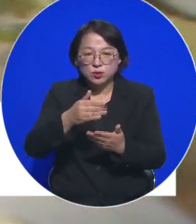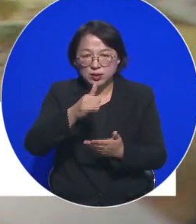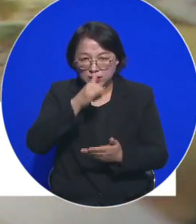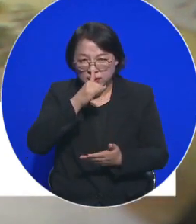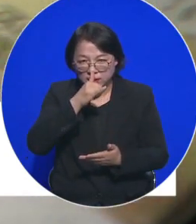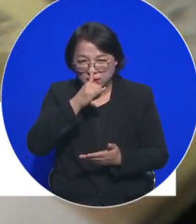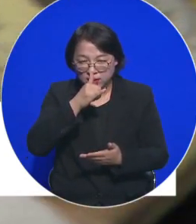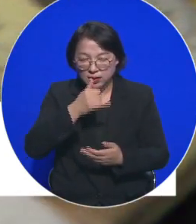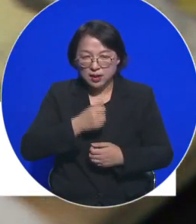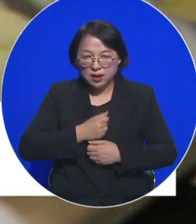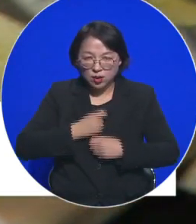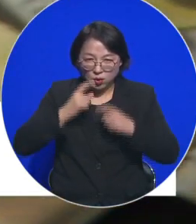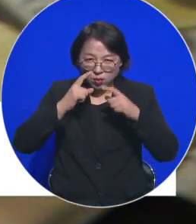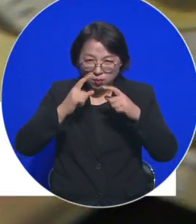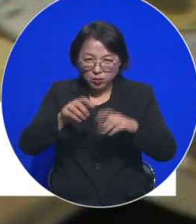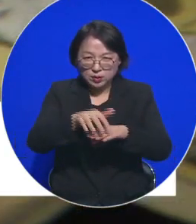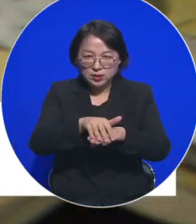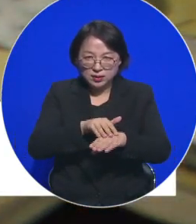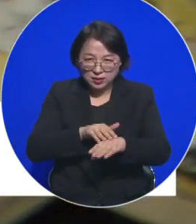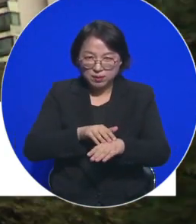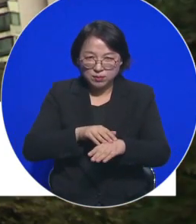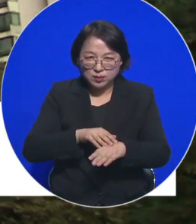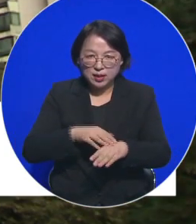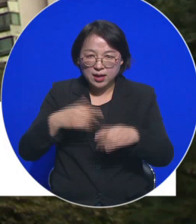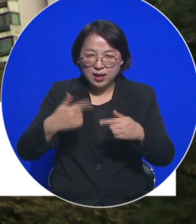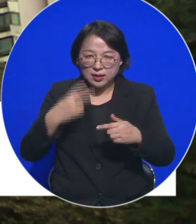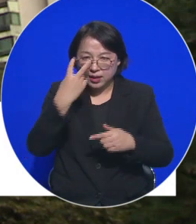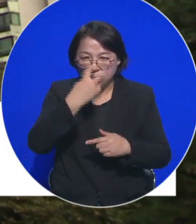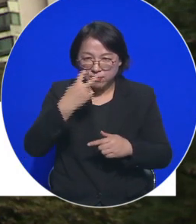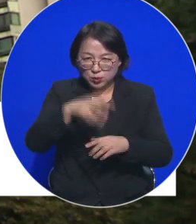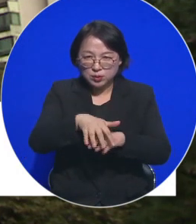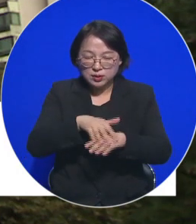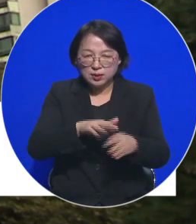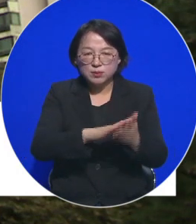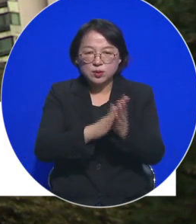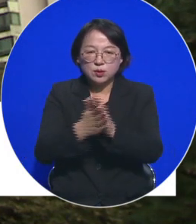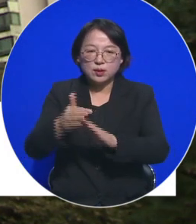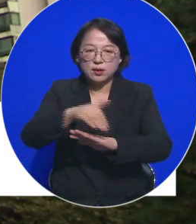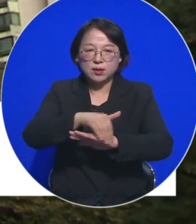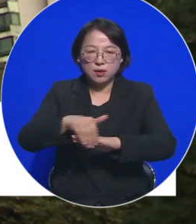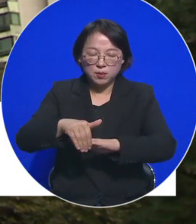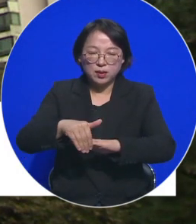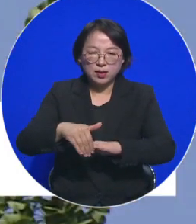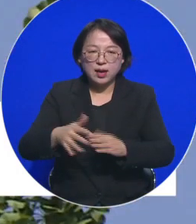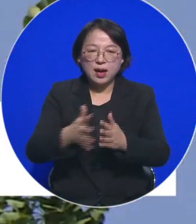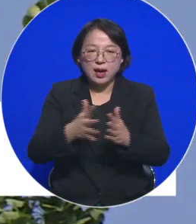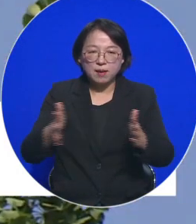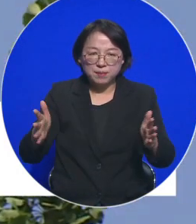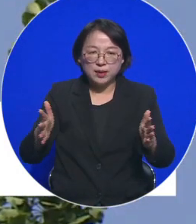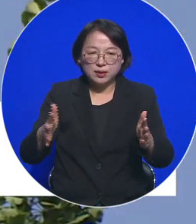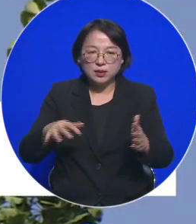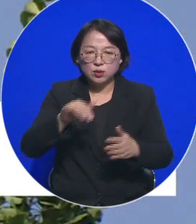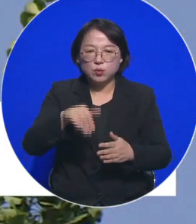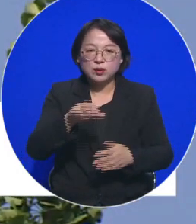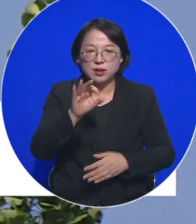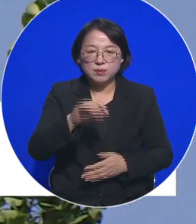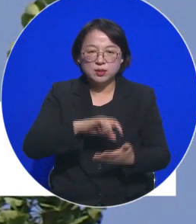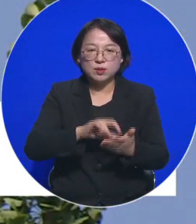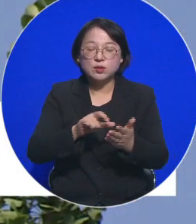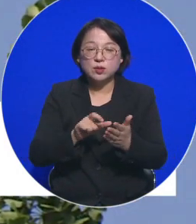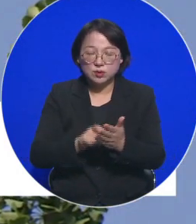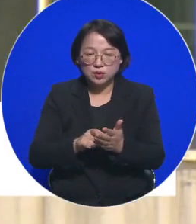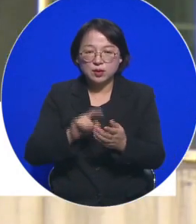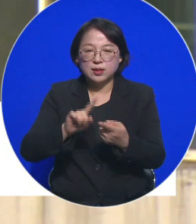상시 감독체계로 전환하기로 했습니다 큰 돈이 들어가는 아파트 유지보수 공사비에 적정성을